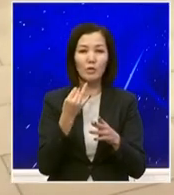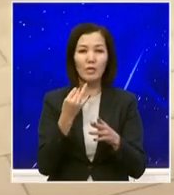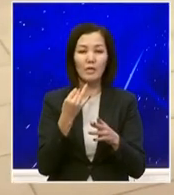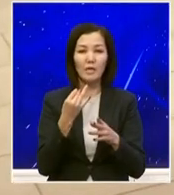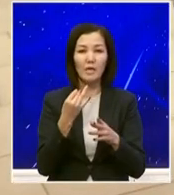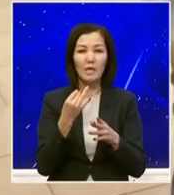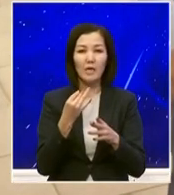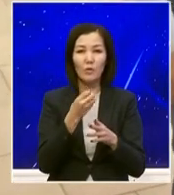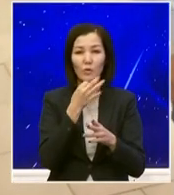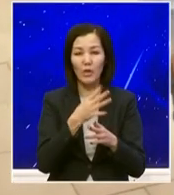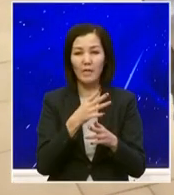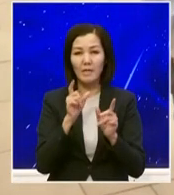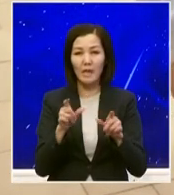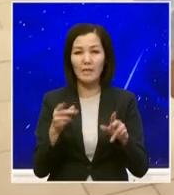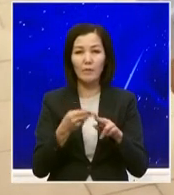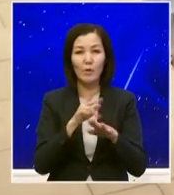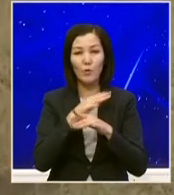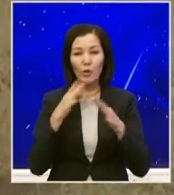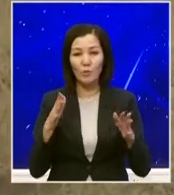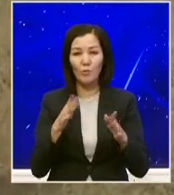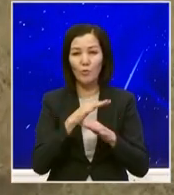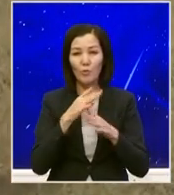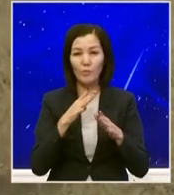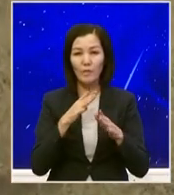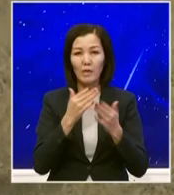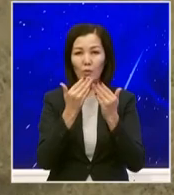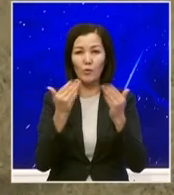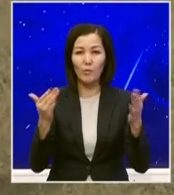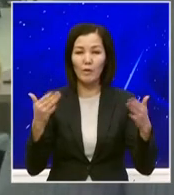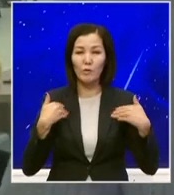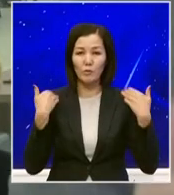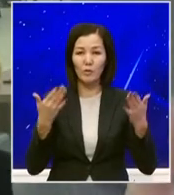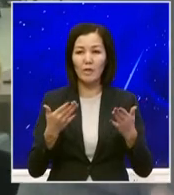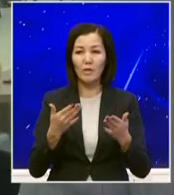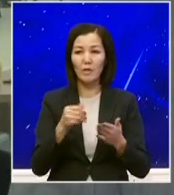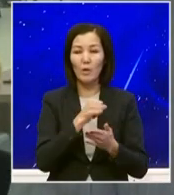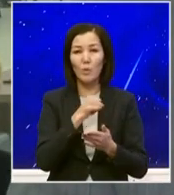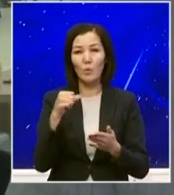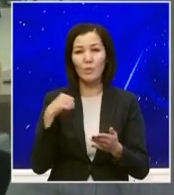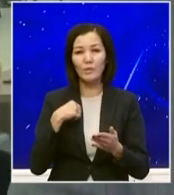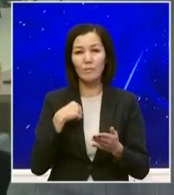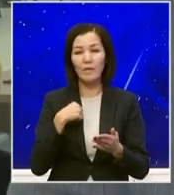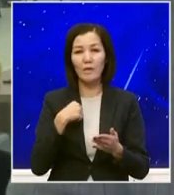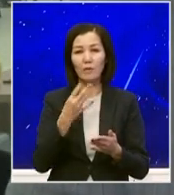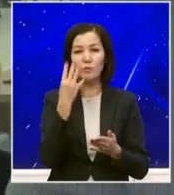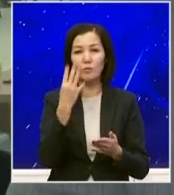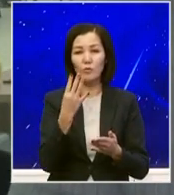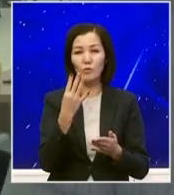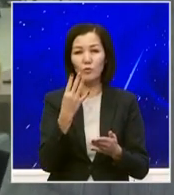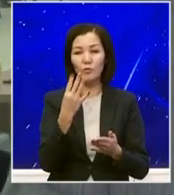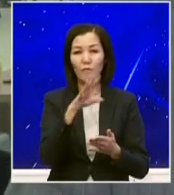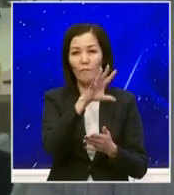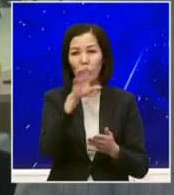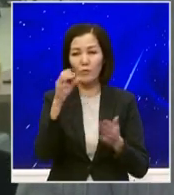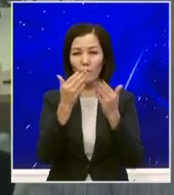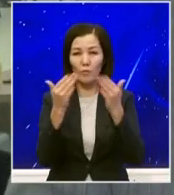аз емес. Есесіне еліне талай-талай көрмелер ұсынған. Өзімен жеке 3-4 фото көрмем өтті жеке.